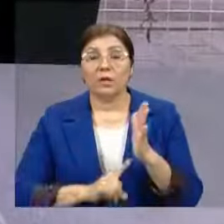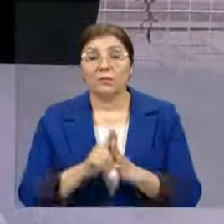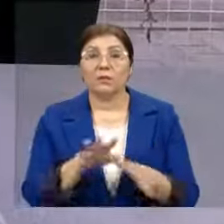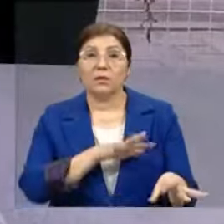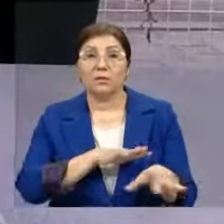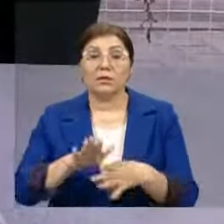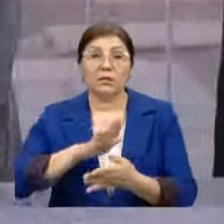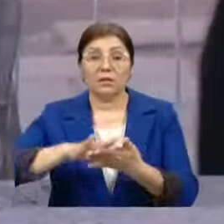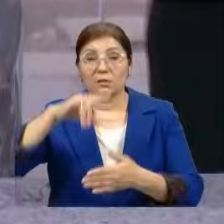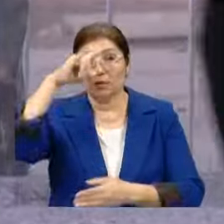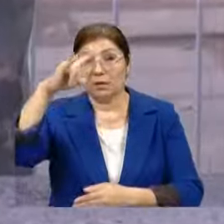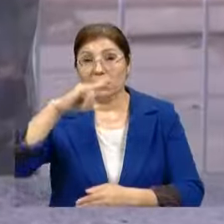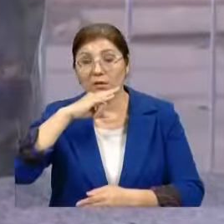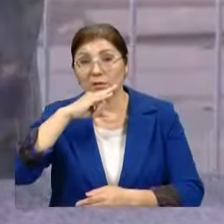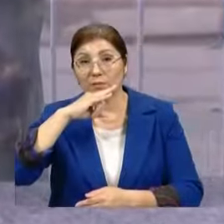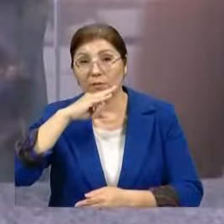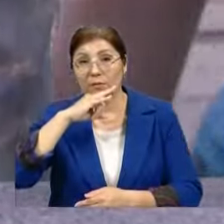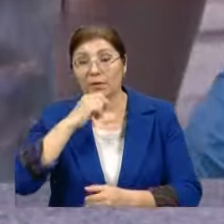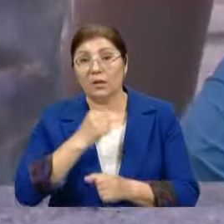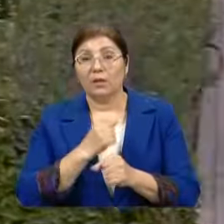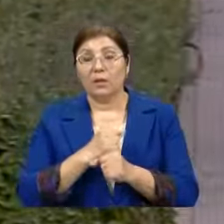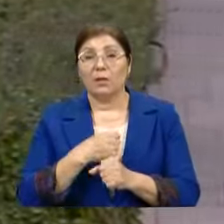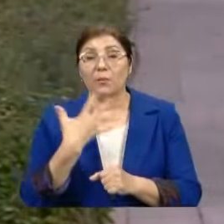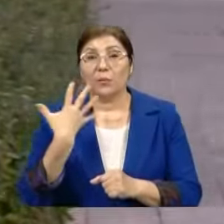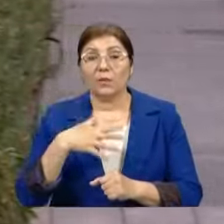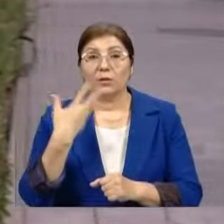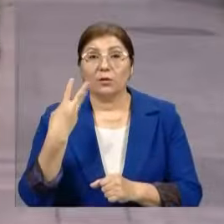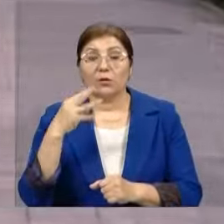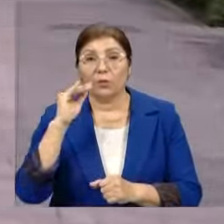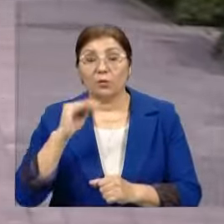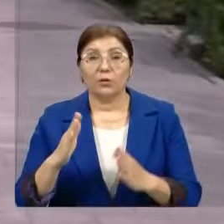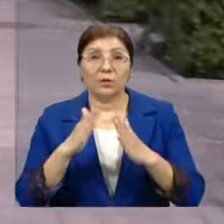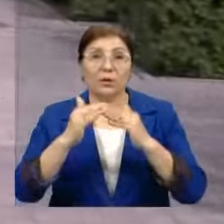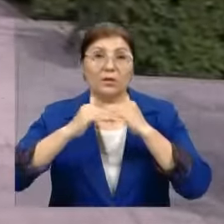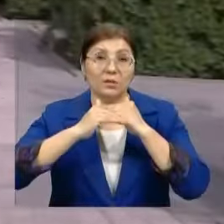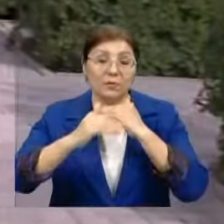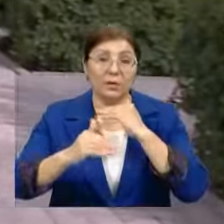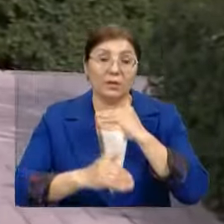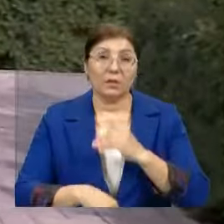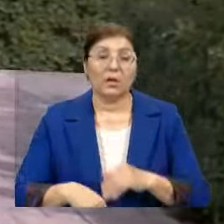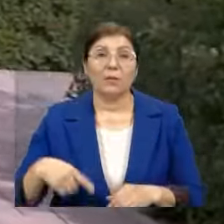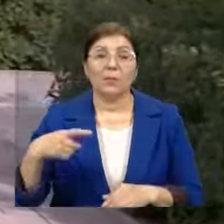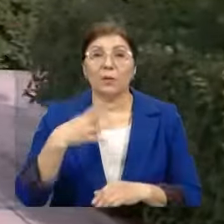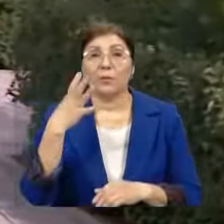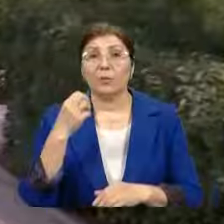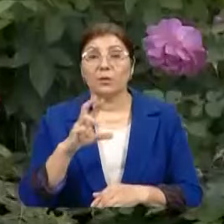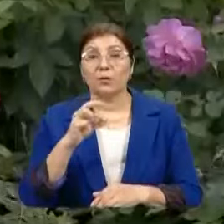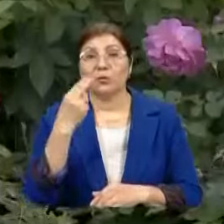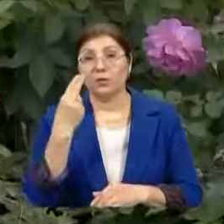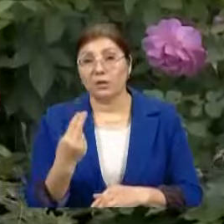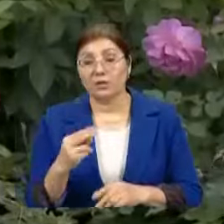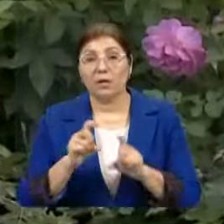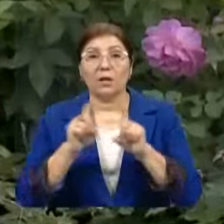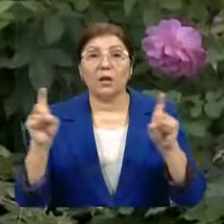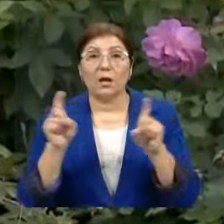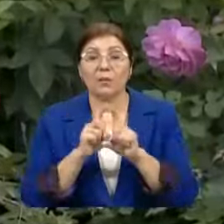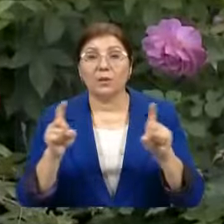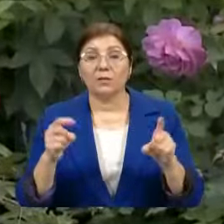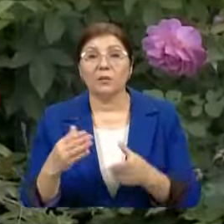«ТЗ Казахстан» по области было приведено в порядок свыше 53 тысяч дворов, охвачено около 1500 социальных объектов, убраны